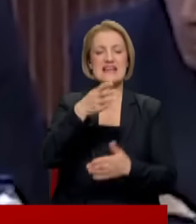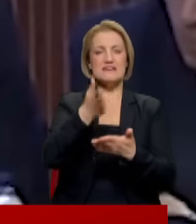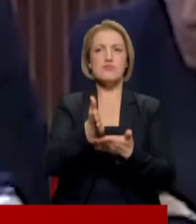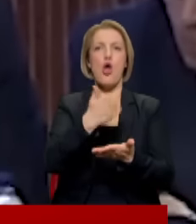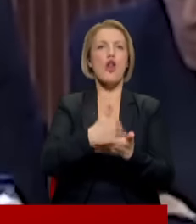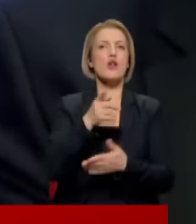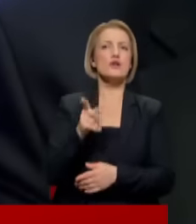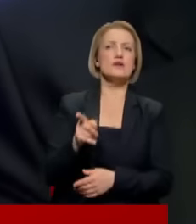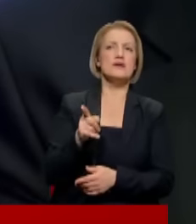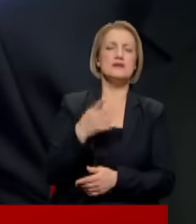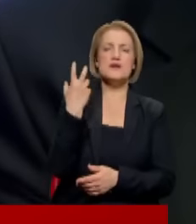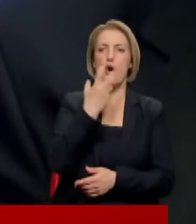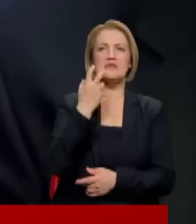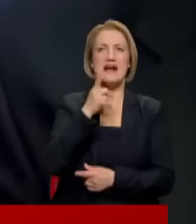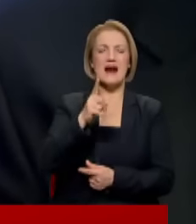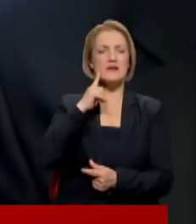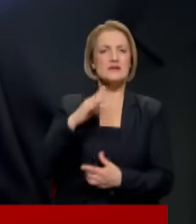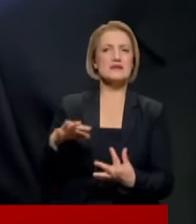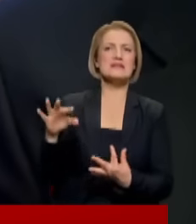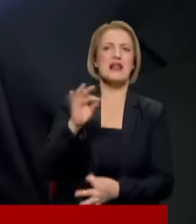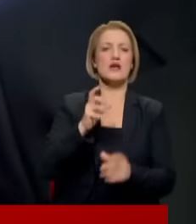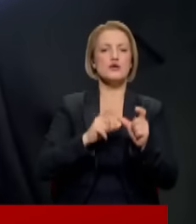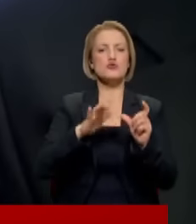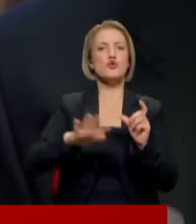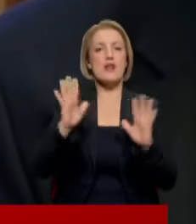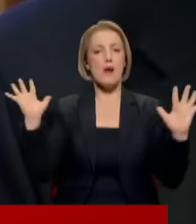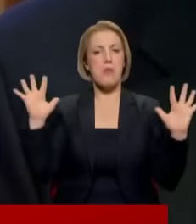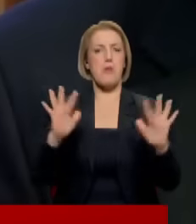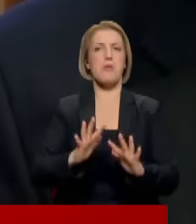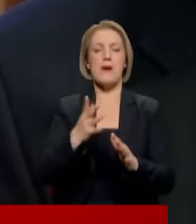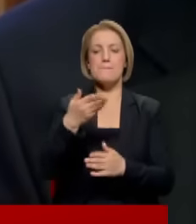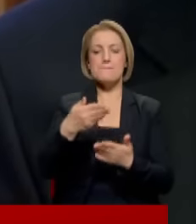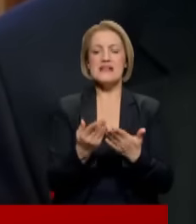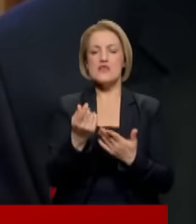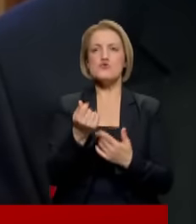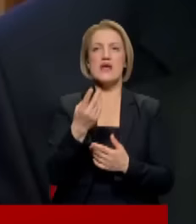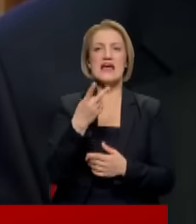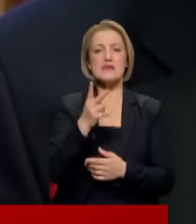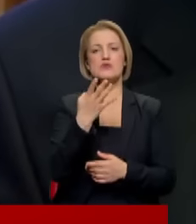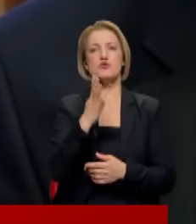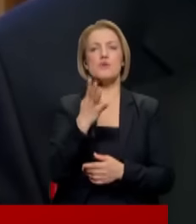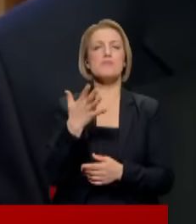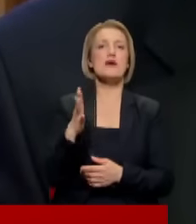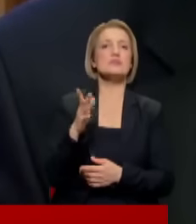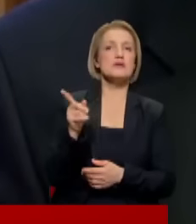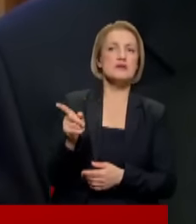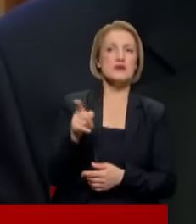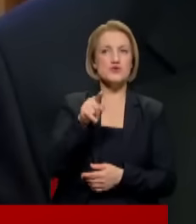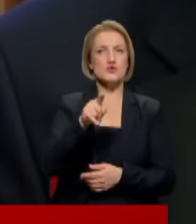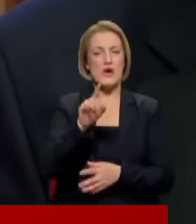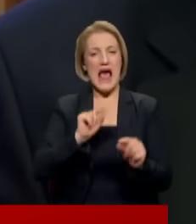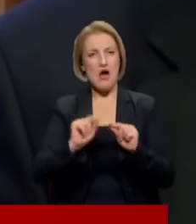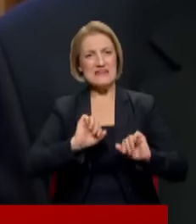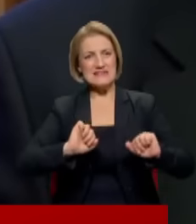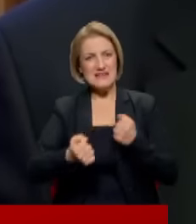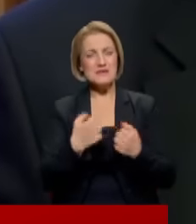böleceğiz arkadaşlar konserler insanların sosyalleştiği yerler bilet ücretleri 2.000 l 4.000 l 5.000 L şu ekonomik